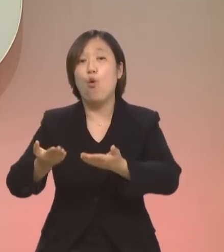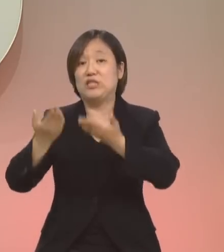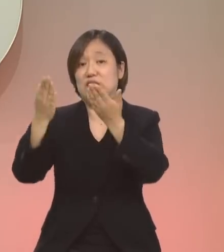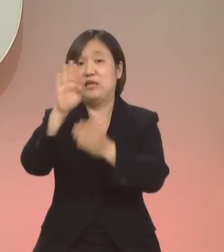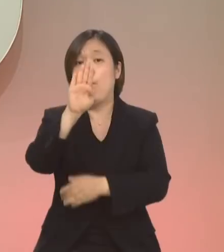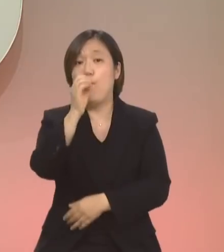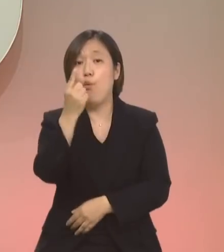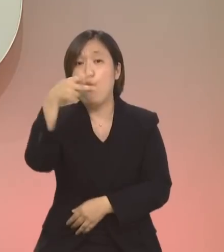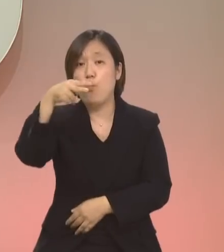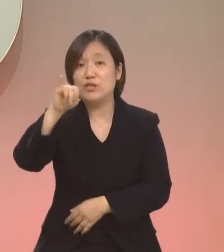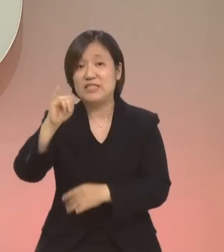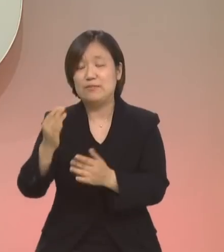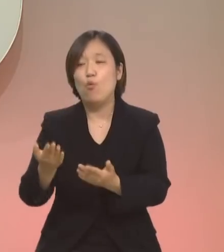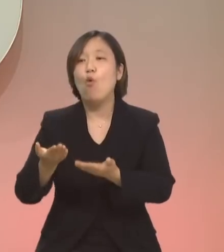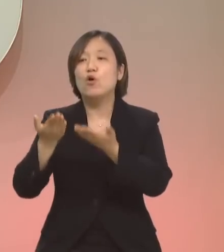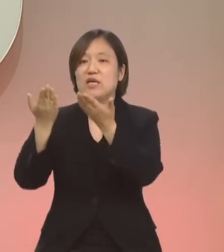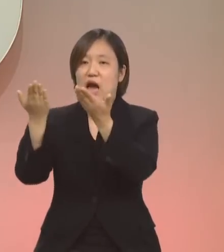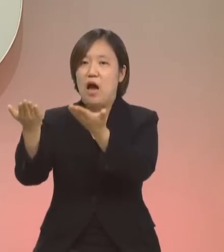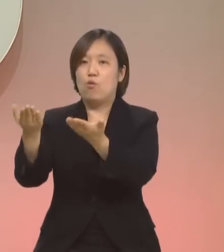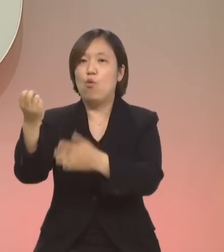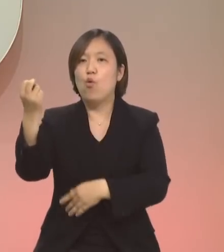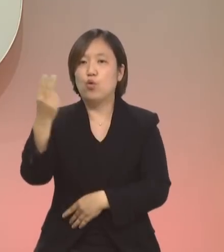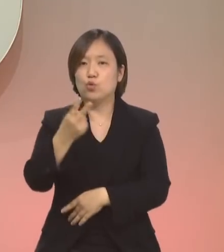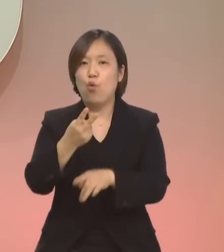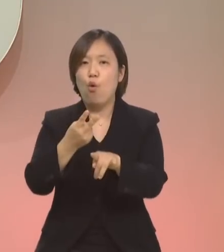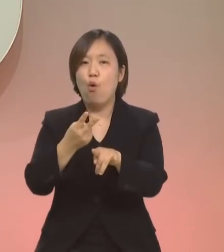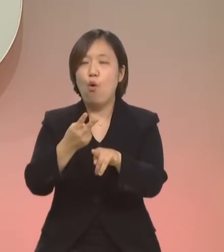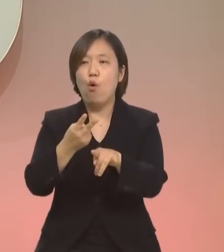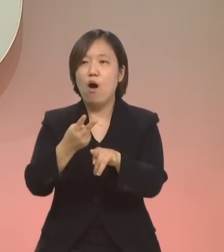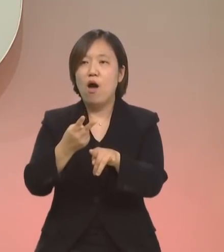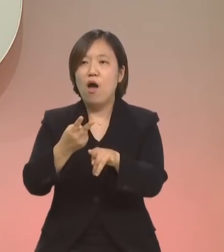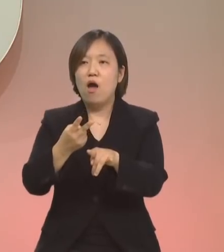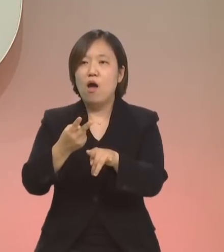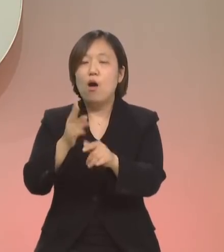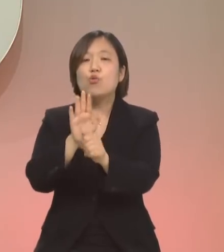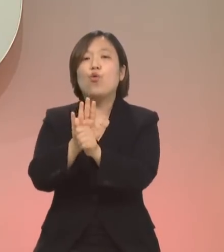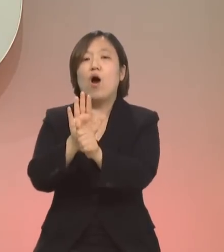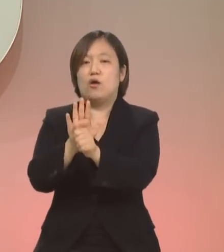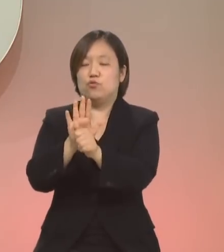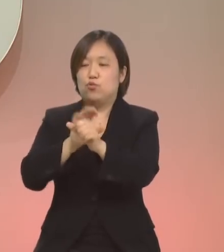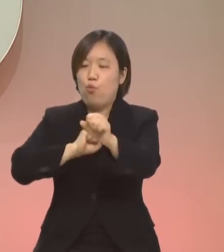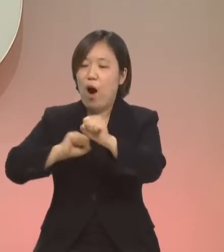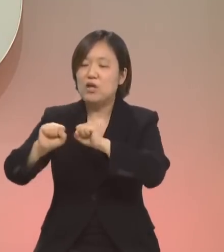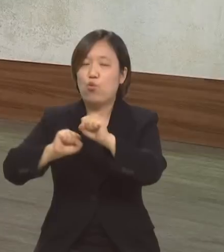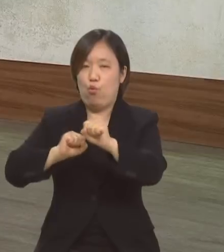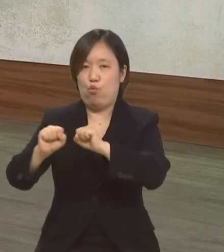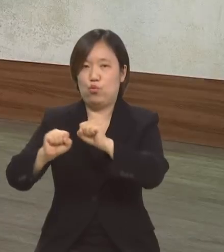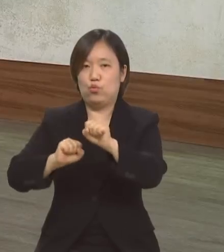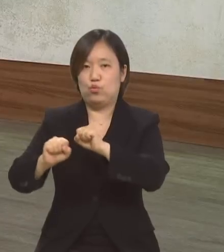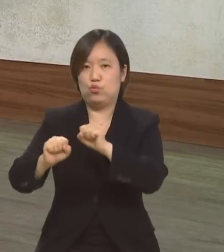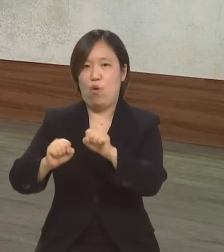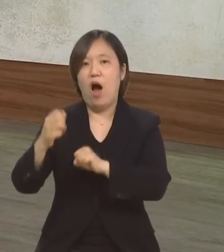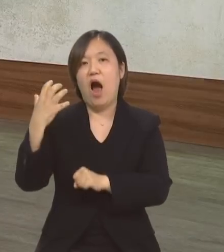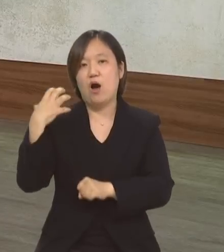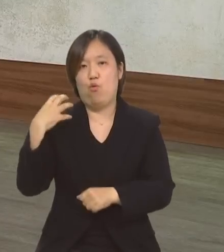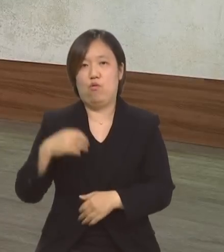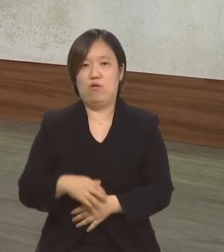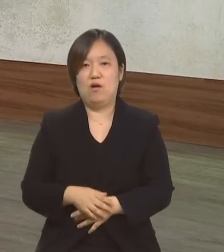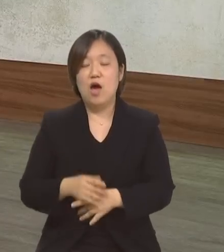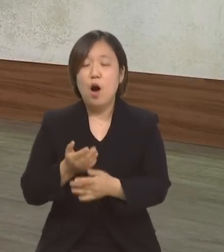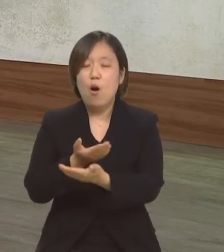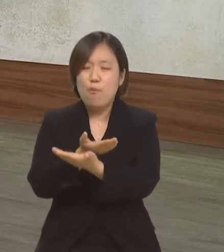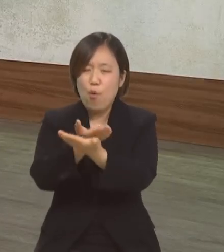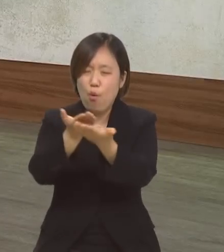또 여러 시설에 가서 봉사활동도 하고 그렇게 보시와 그런